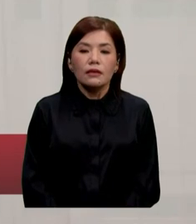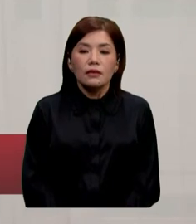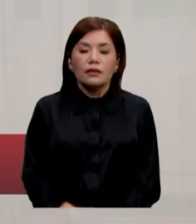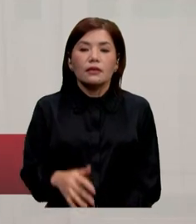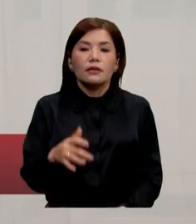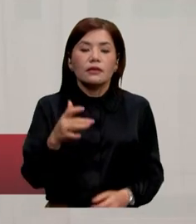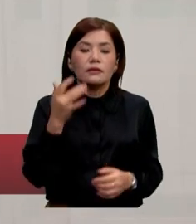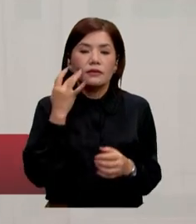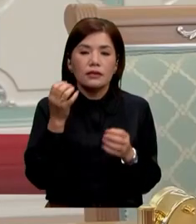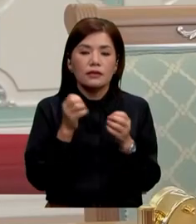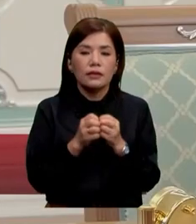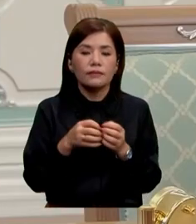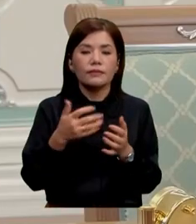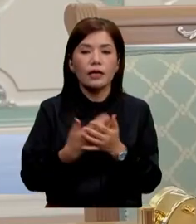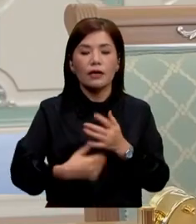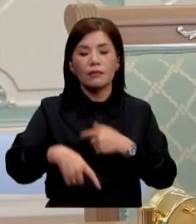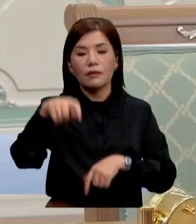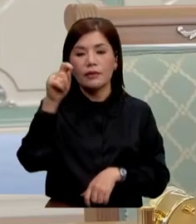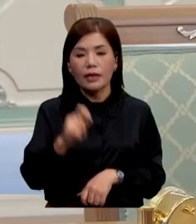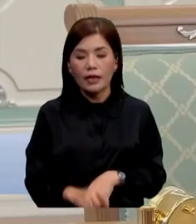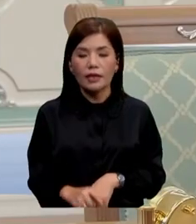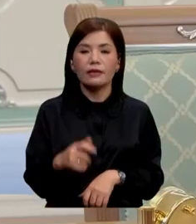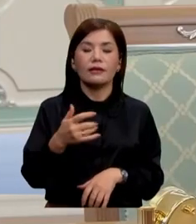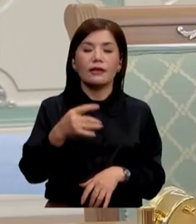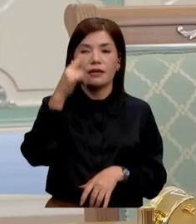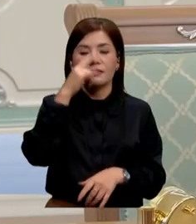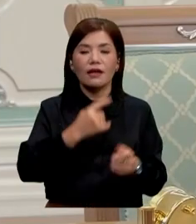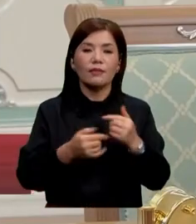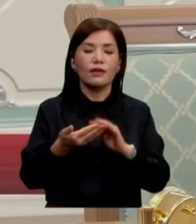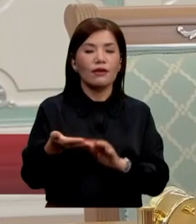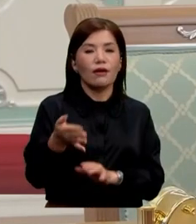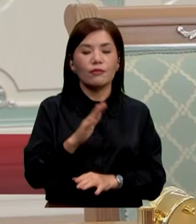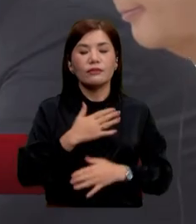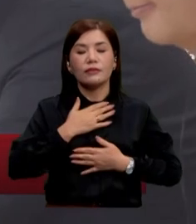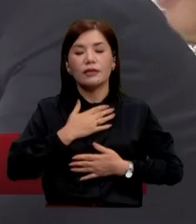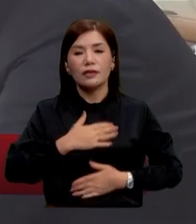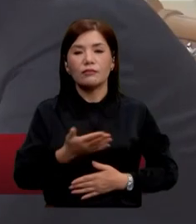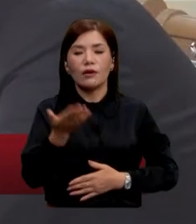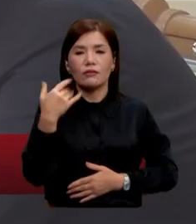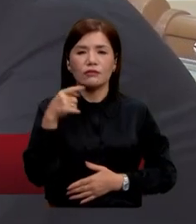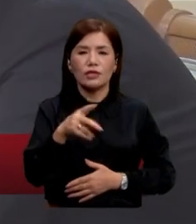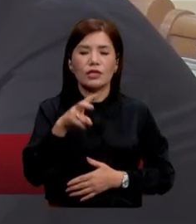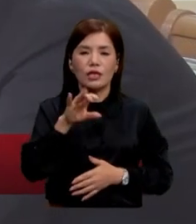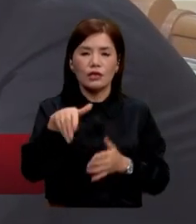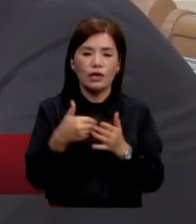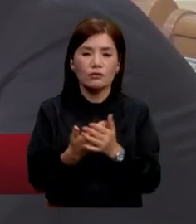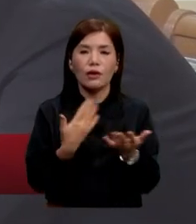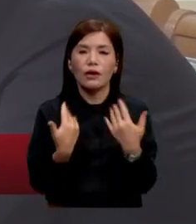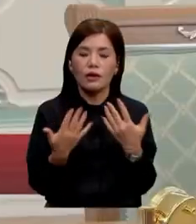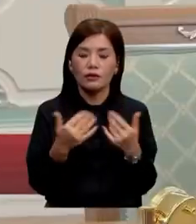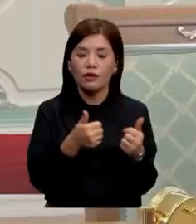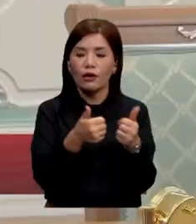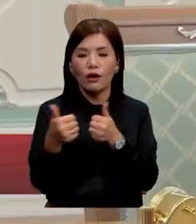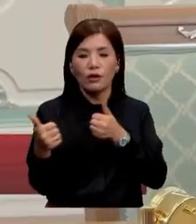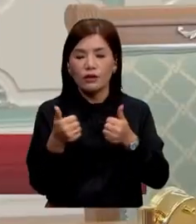Всегда приятно возвращаться домой. Венгры с большим удовольствием приезжают в Казахстан, потому что нас связывают тысячелетние общие корни. Отношения Венгрии и